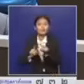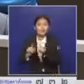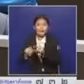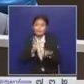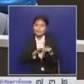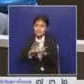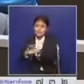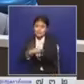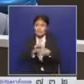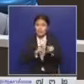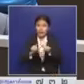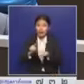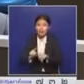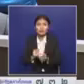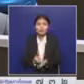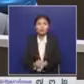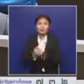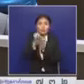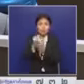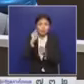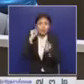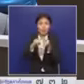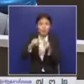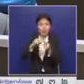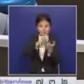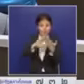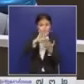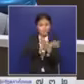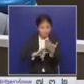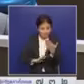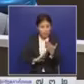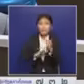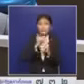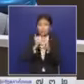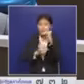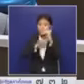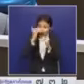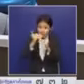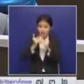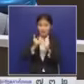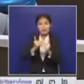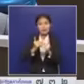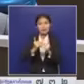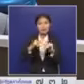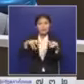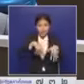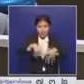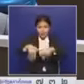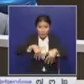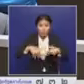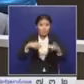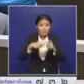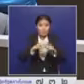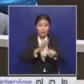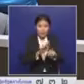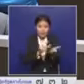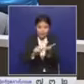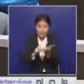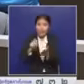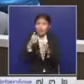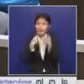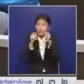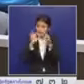ประเทศการสร้างสรรค์การแก้ปัญหาของประชาชนแต่ขอให้อยู่ในวงของสมาชิกรัฐสภา